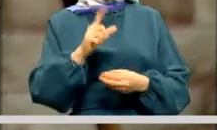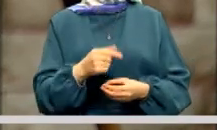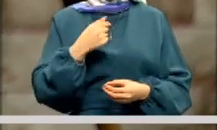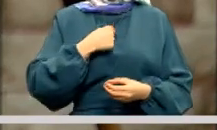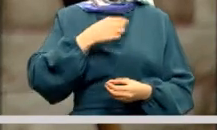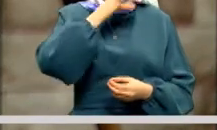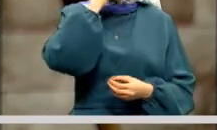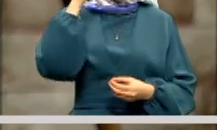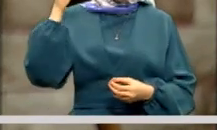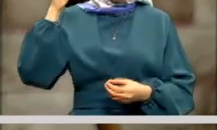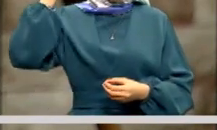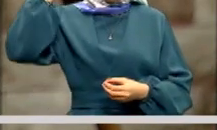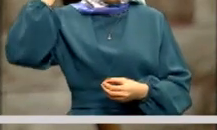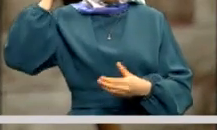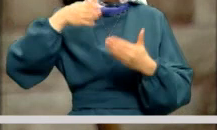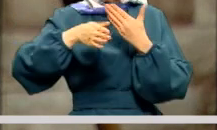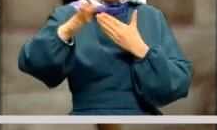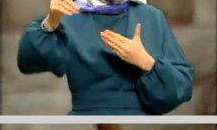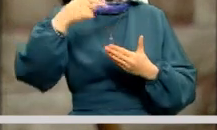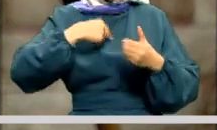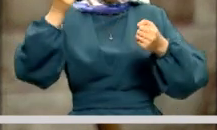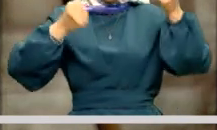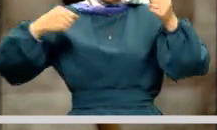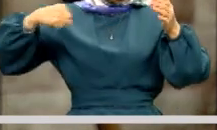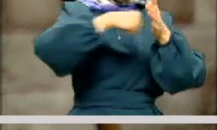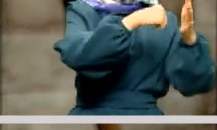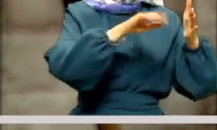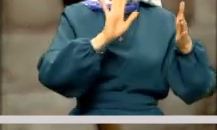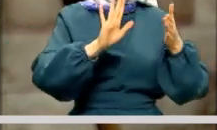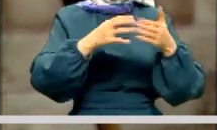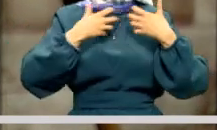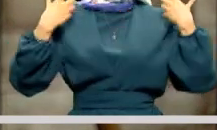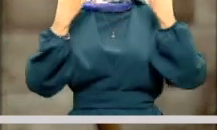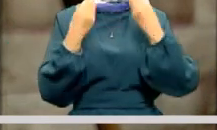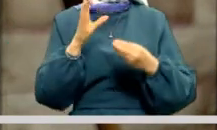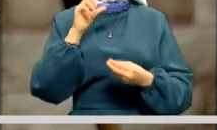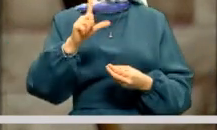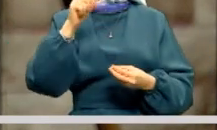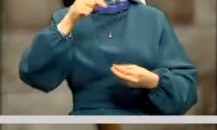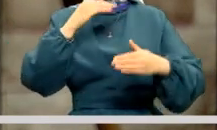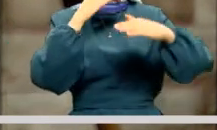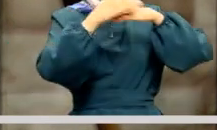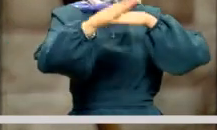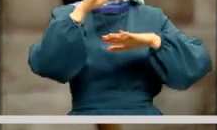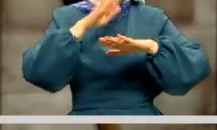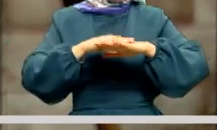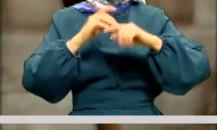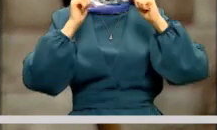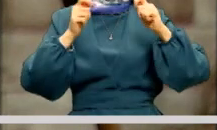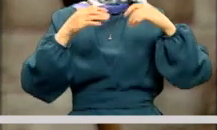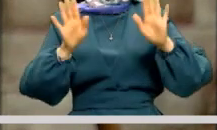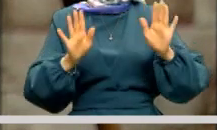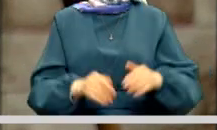yandığında geçerken bana bir aracın çarpmayacağından emin olmam gerekiyor böyle bir toplumu inşa etmek Aslında zor değil